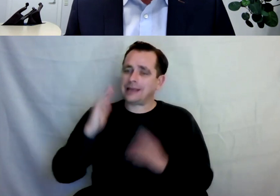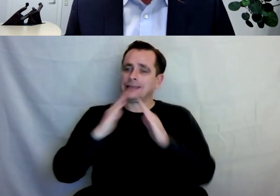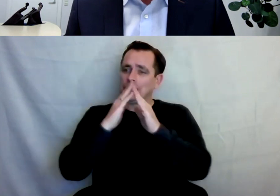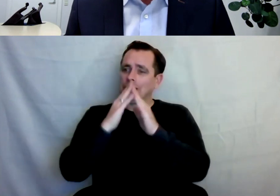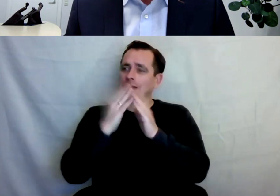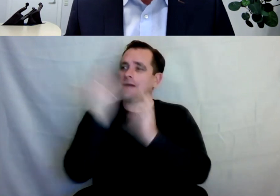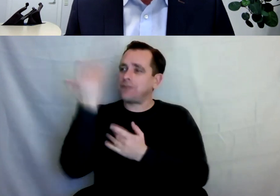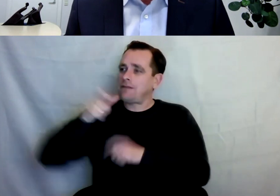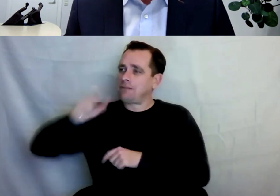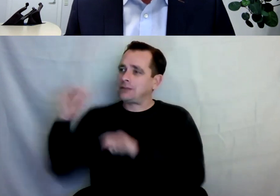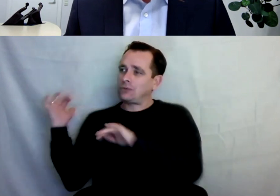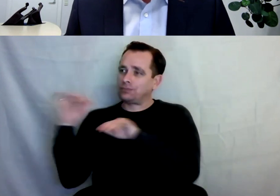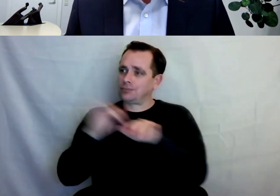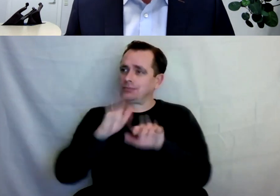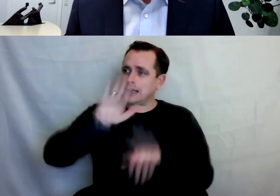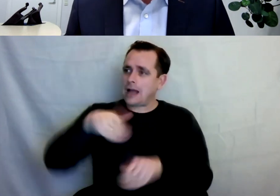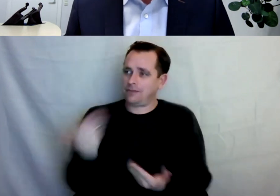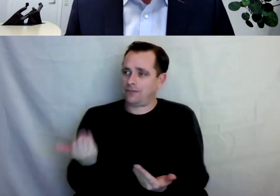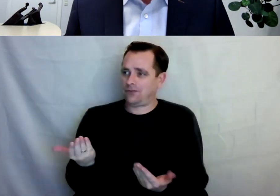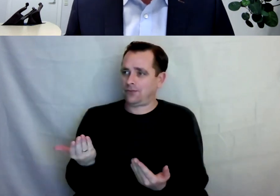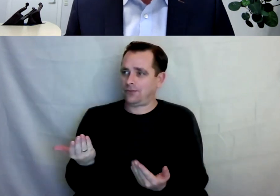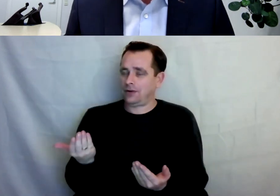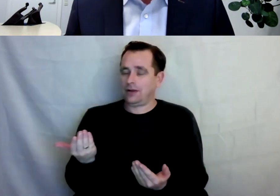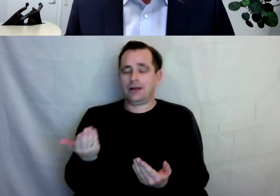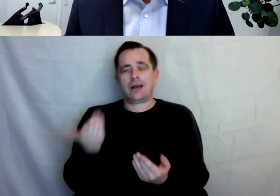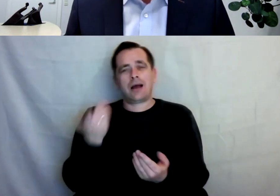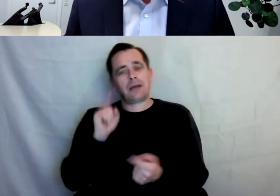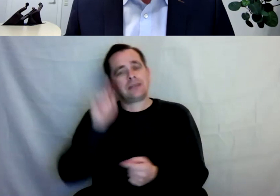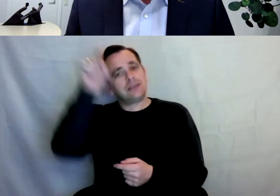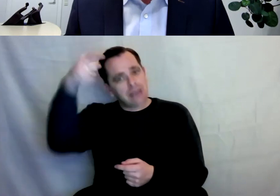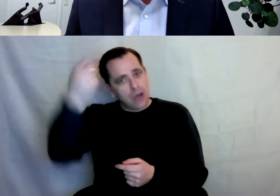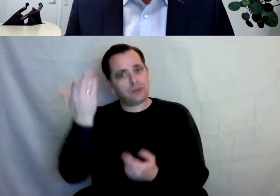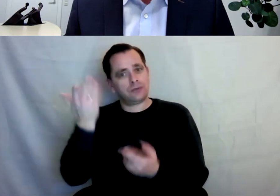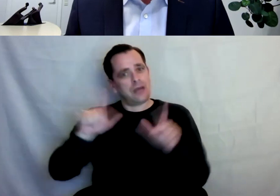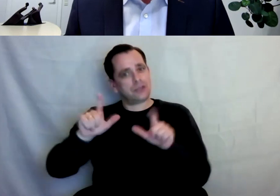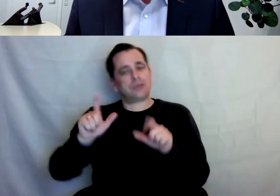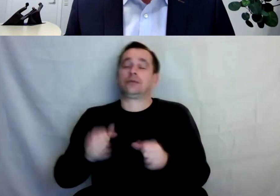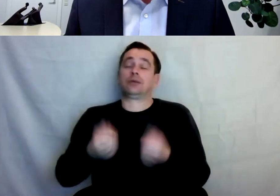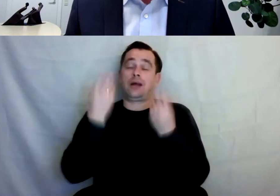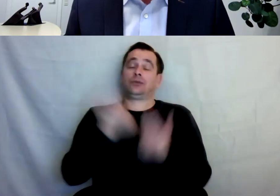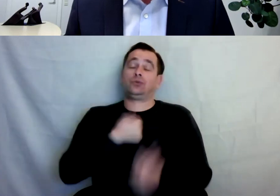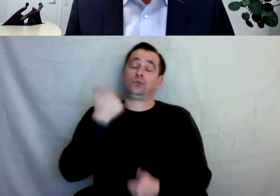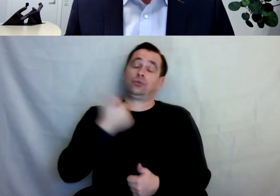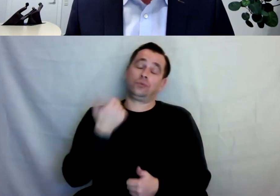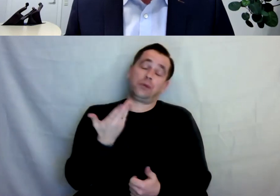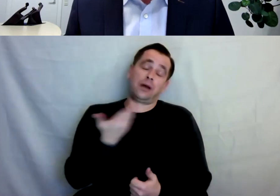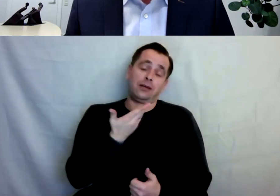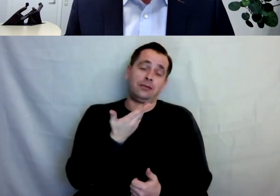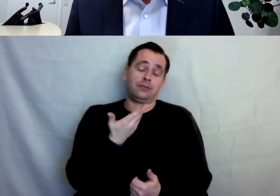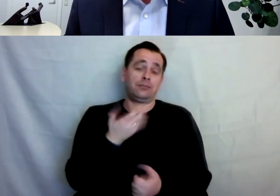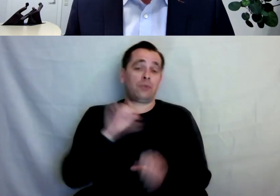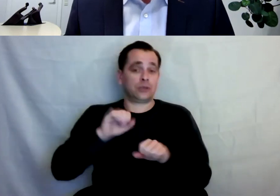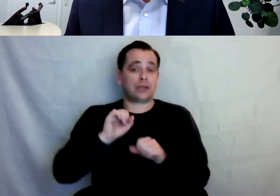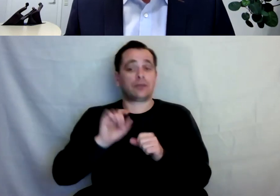Kirche gehen dürfen. Aber ich meine, draußen Veranstaltungen sind natürlich auch eine wunderbare Möglichkeit, ein bisschen besser Abstand halten zu